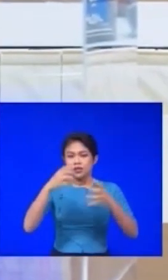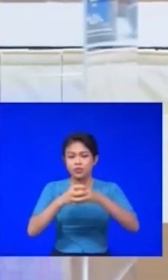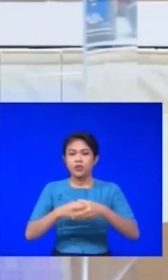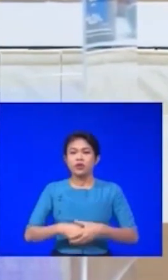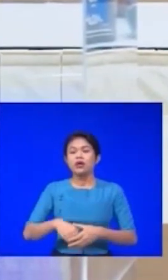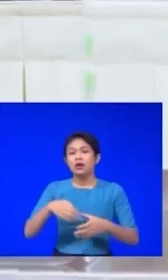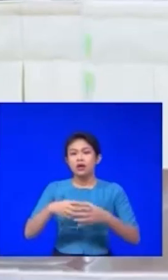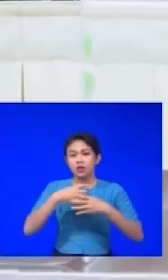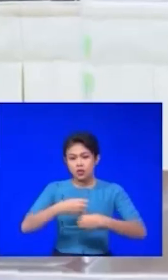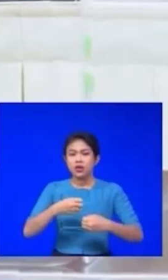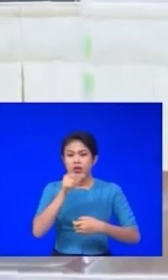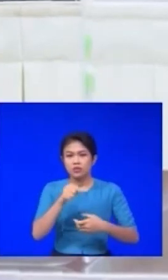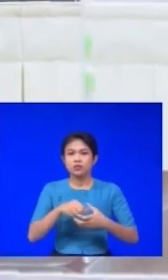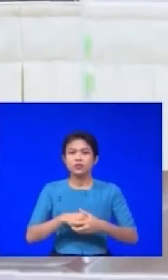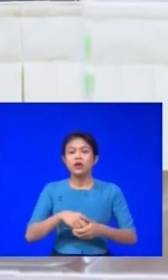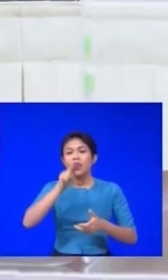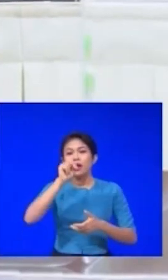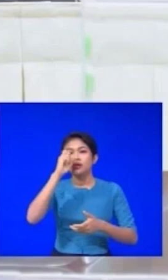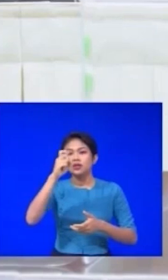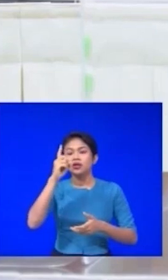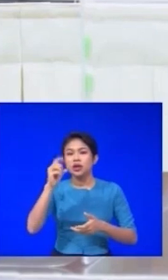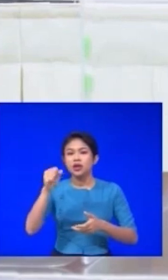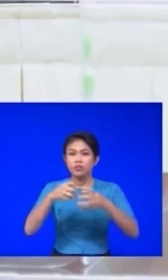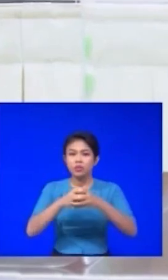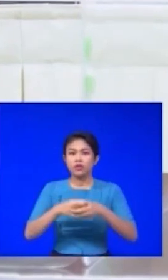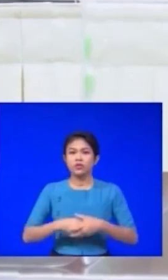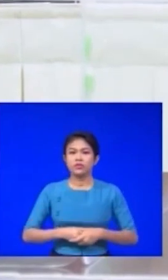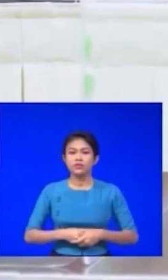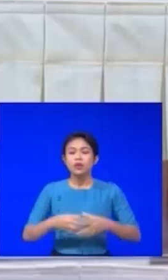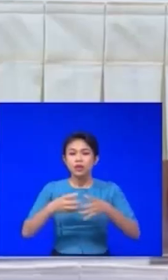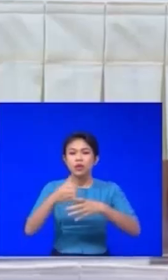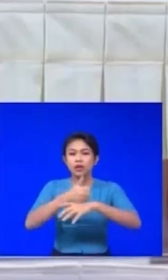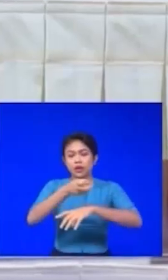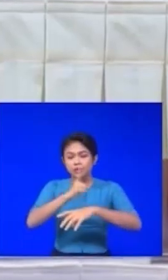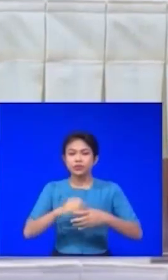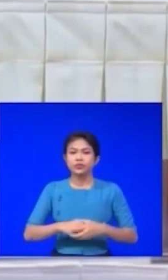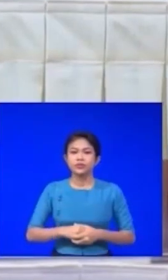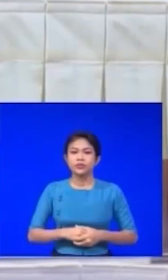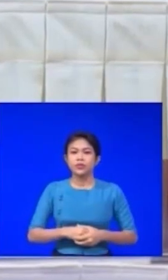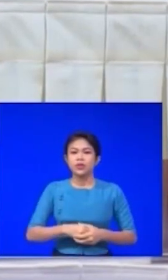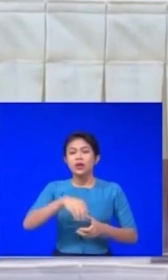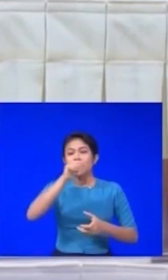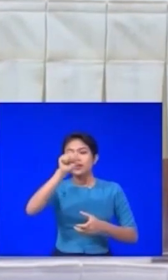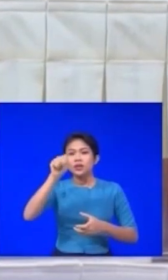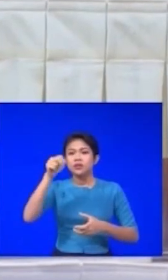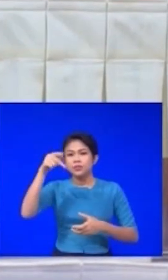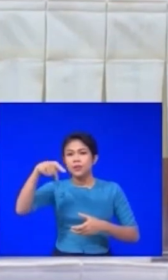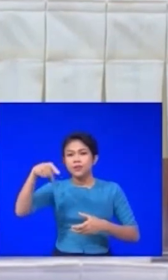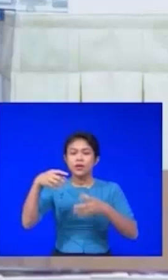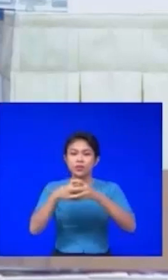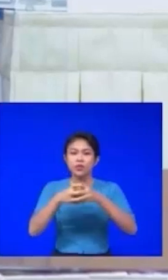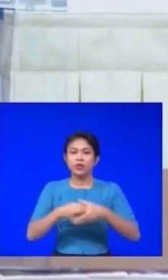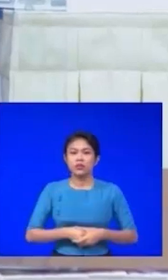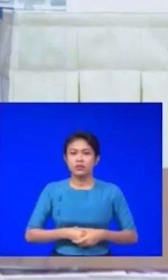ဖွဲ့ NDAA ရှမ်းပြည်ထုတ်တဲ့ပါတီ SSPP တို့ဇန်နဝါရီ5ရက်နေ့ကနေ9ရက်နေ့ထိနေပြည်တော်မှာတွေ့ဆုံခဲ့ကြတာပါ